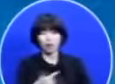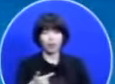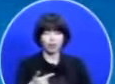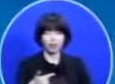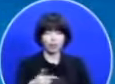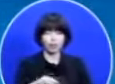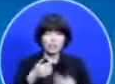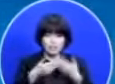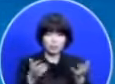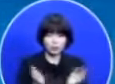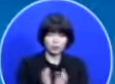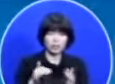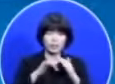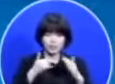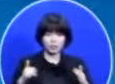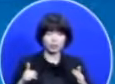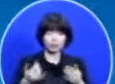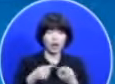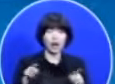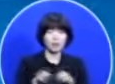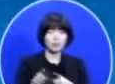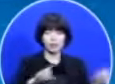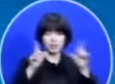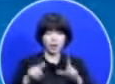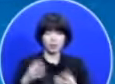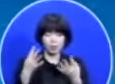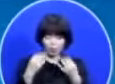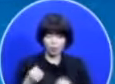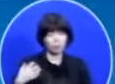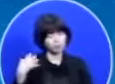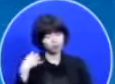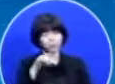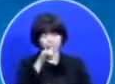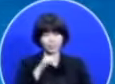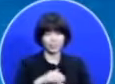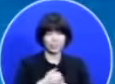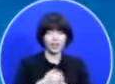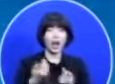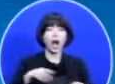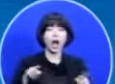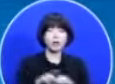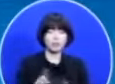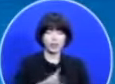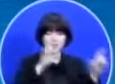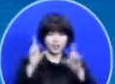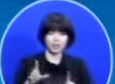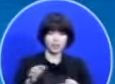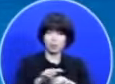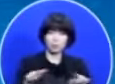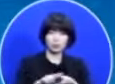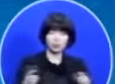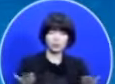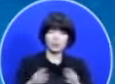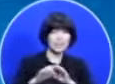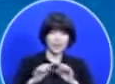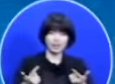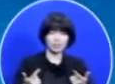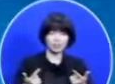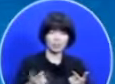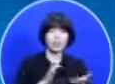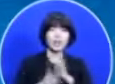식구들끼리 같이 살라고 그러면 얼마나 부담 됩니까 함께 산다는 일이 보통 일이 아니지 않습니까